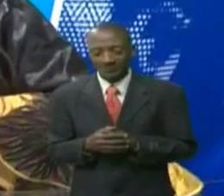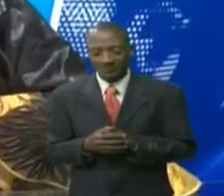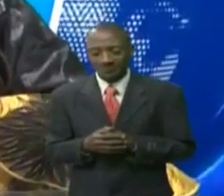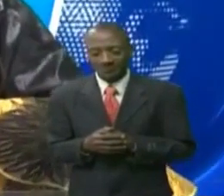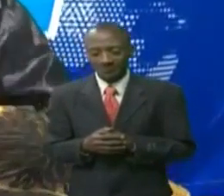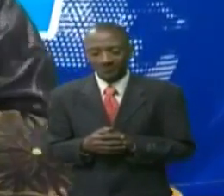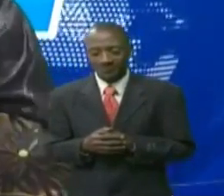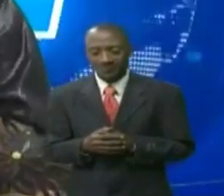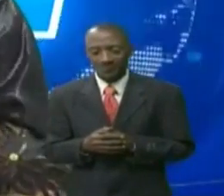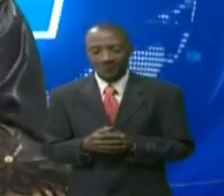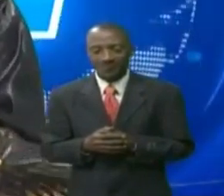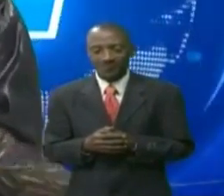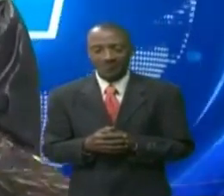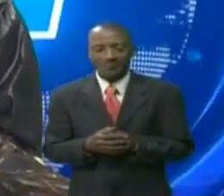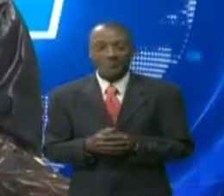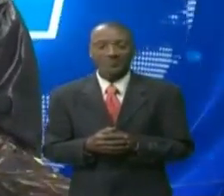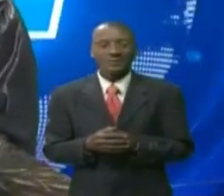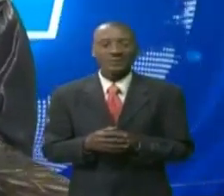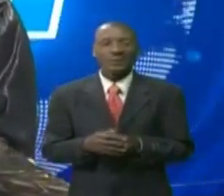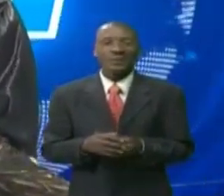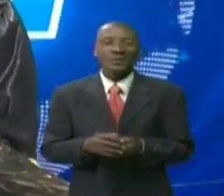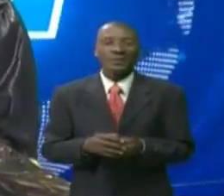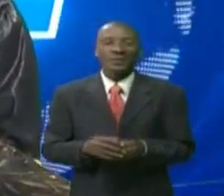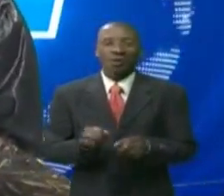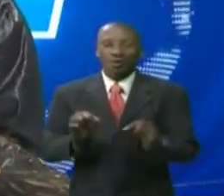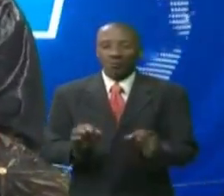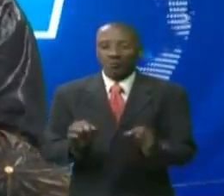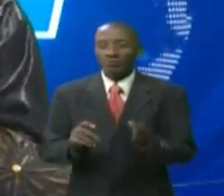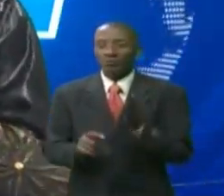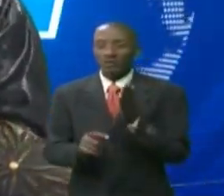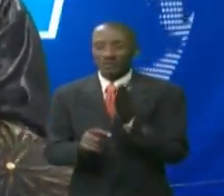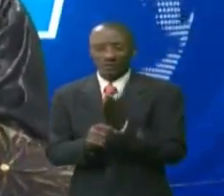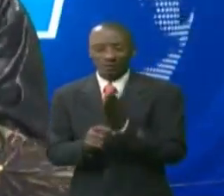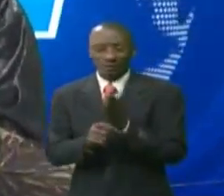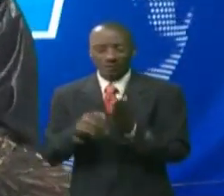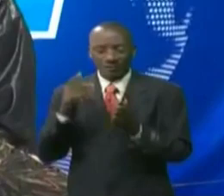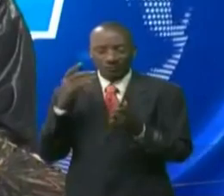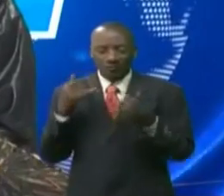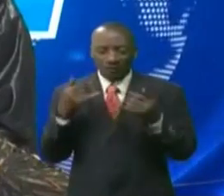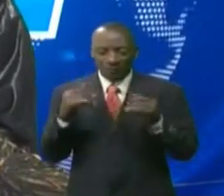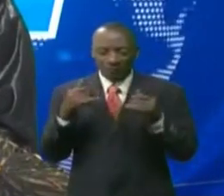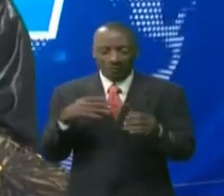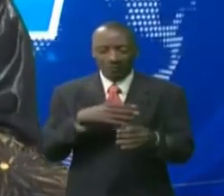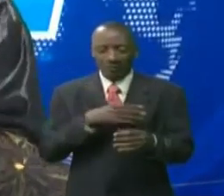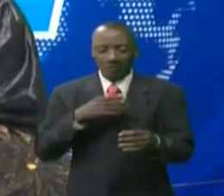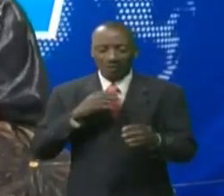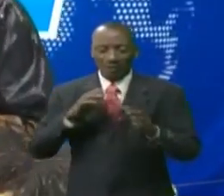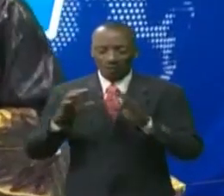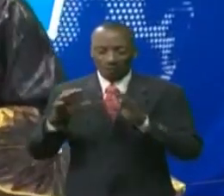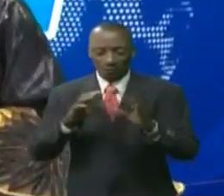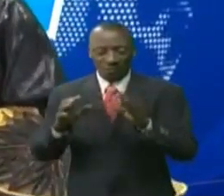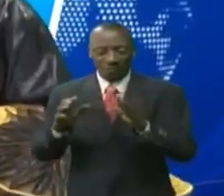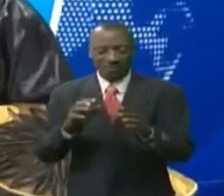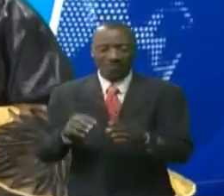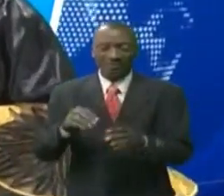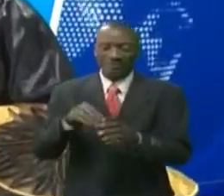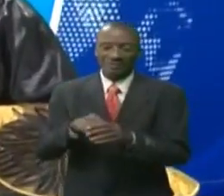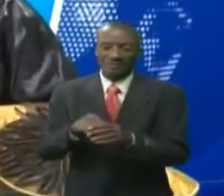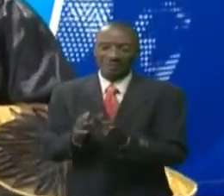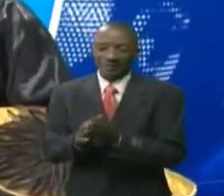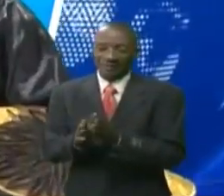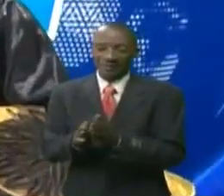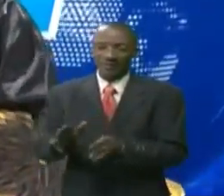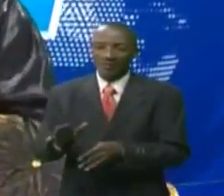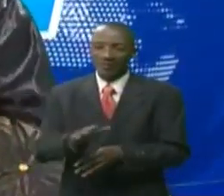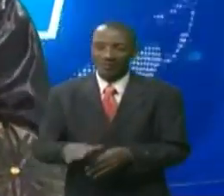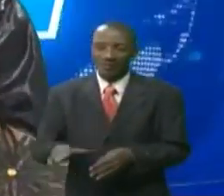l'aménagement du territoire infrastructure nouvelle technologie de l'information et de la communication de l'Assemblée nationale a auditionné hier